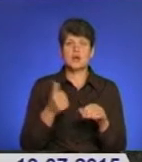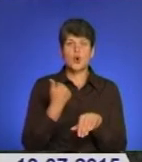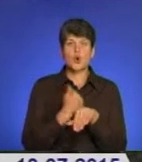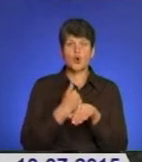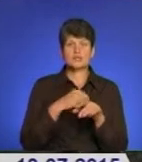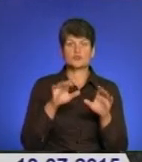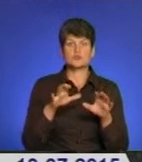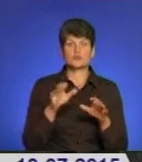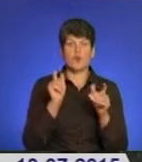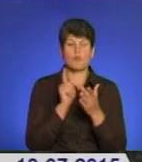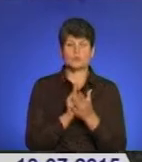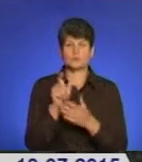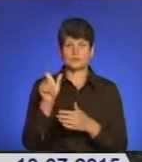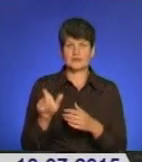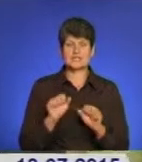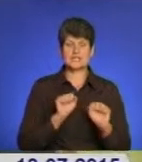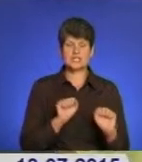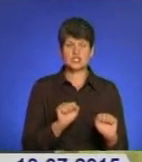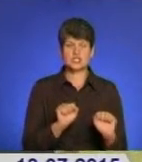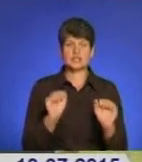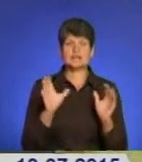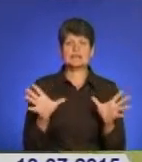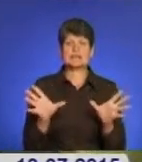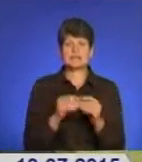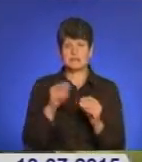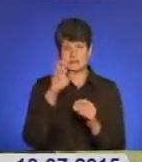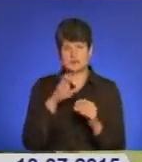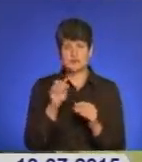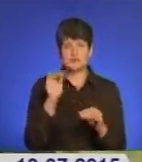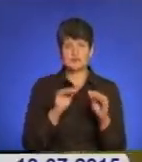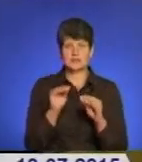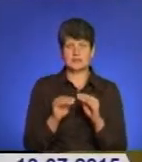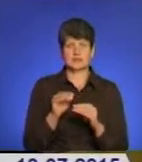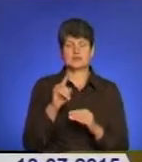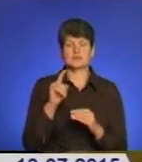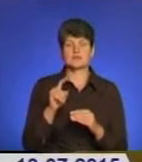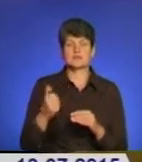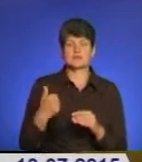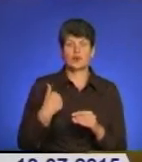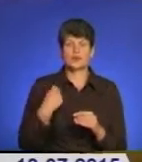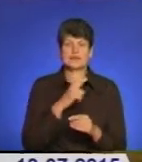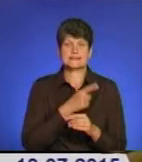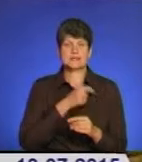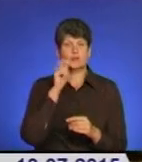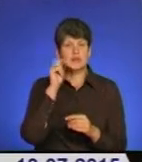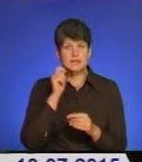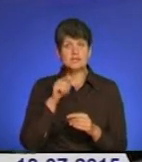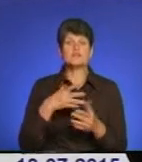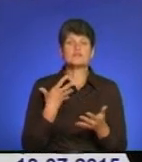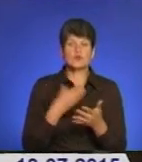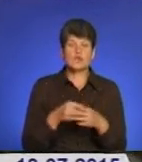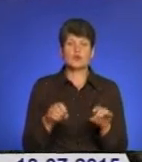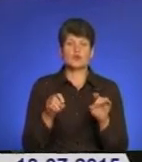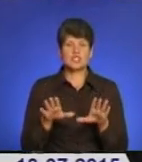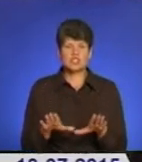обов'язку громадянина – захищати суверенітет держави у складі Збройних сил України. Саме тому у своєму рішенні і